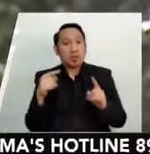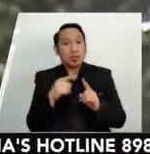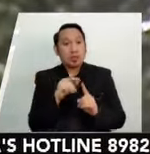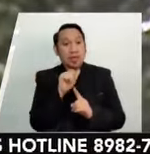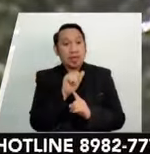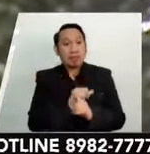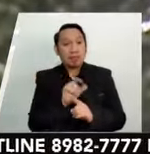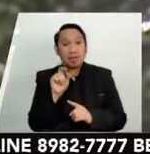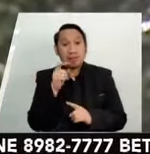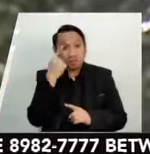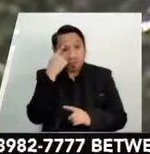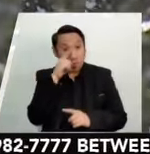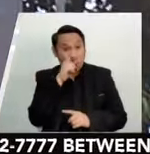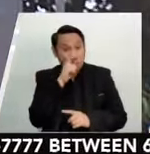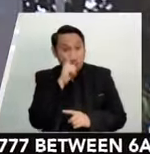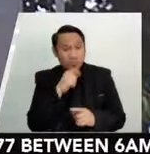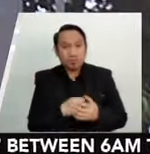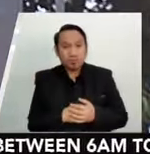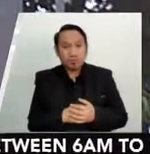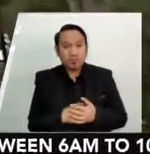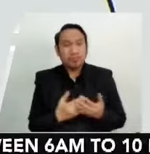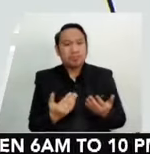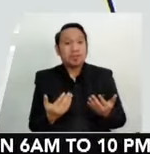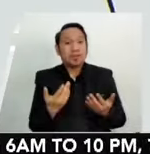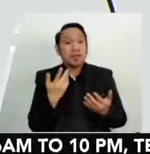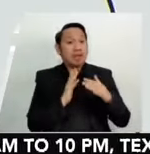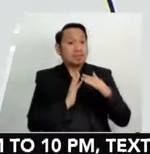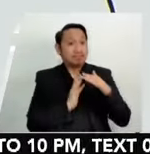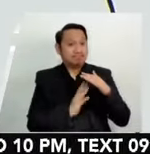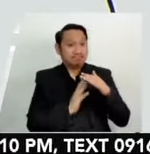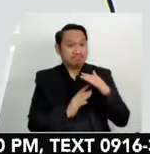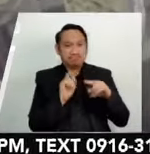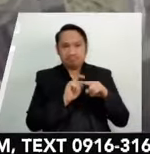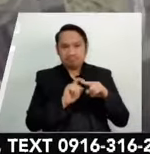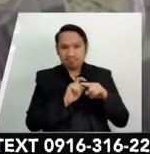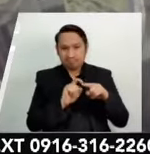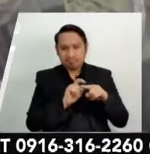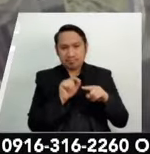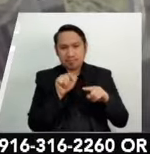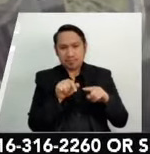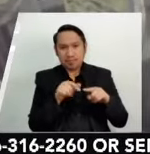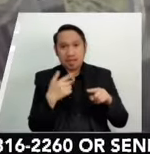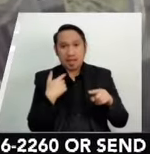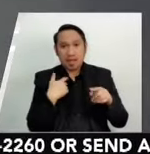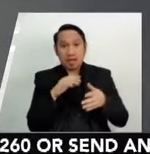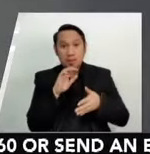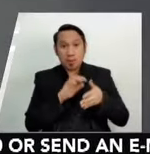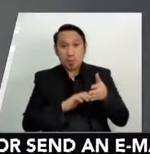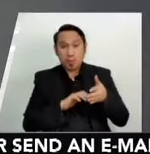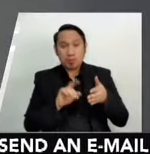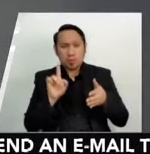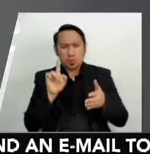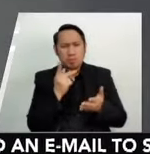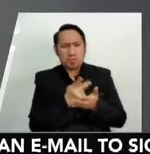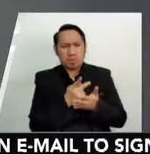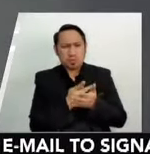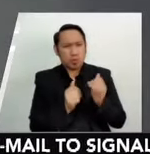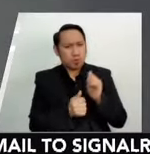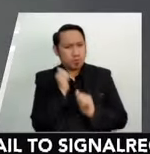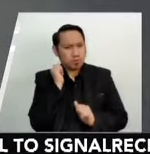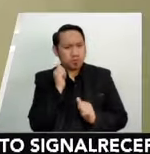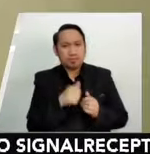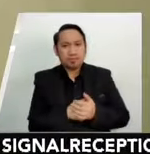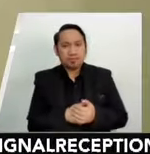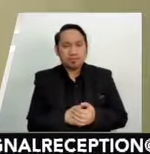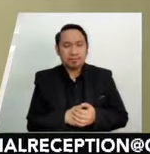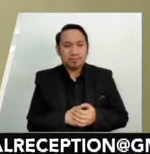11. Abiso naman sa mga customer ng Meralco, may halos piso na bawas singil kada kilowatt hour ngayong buwan ng Abril ang Meralco.